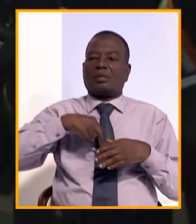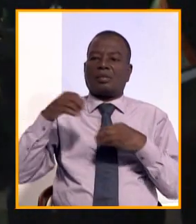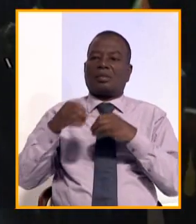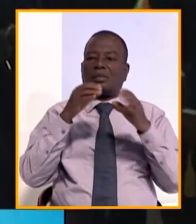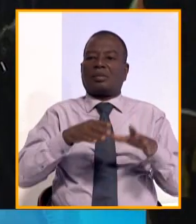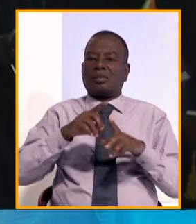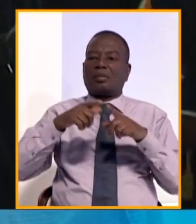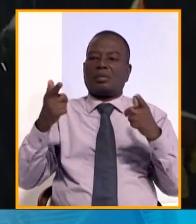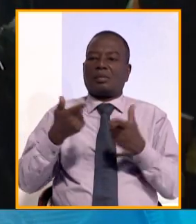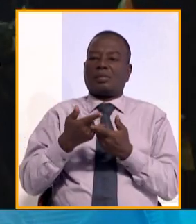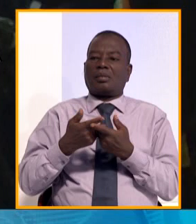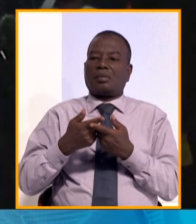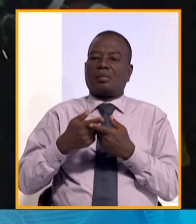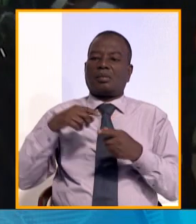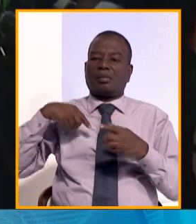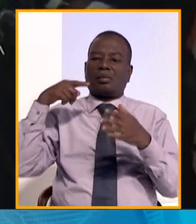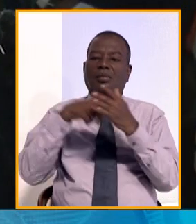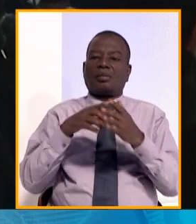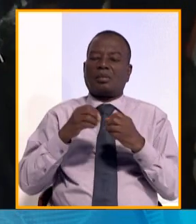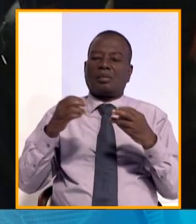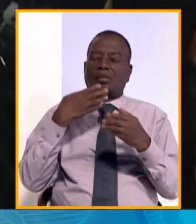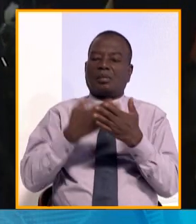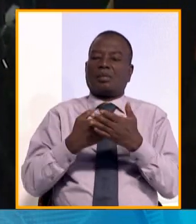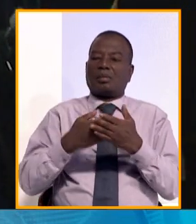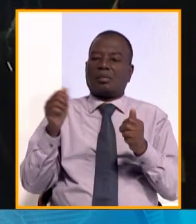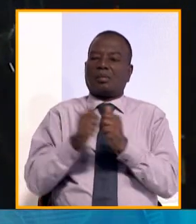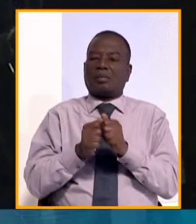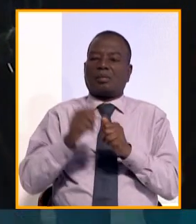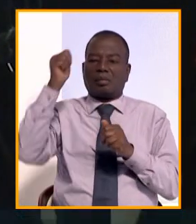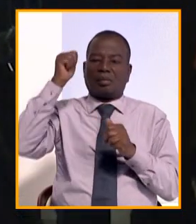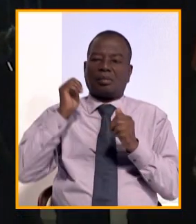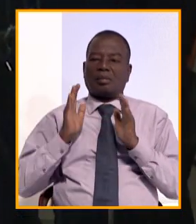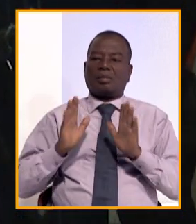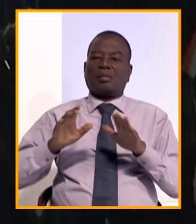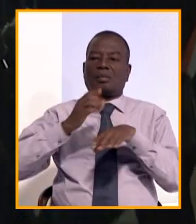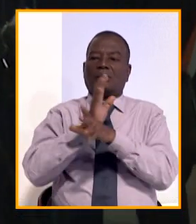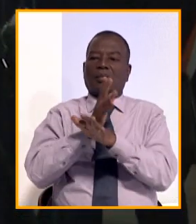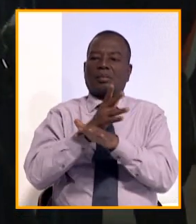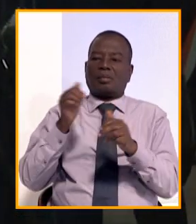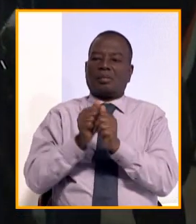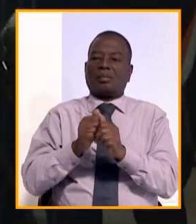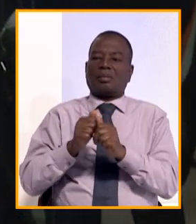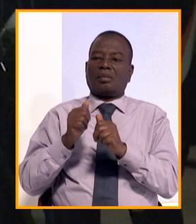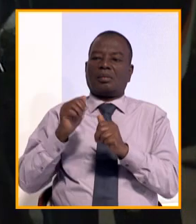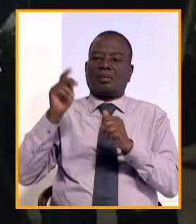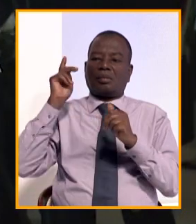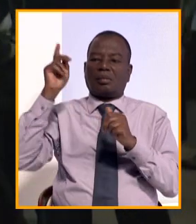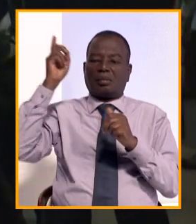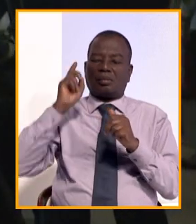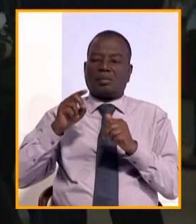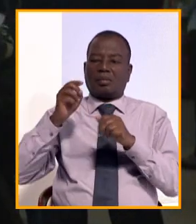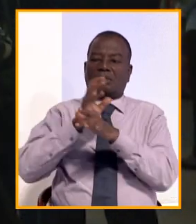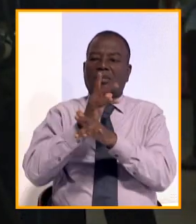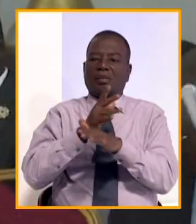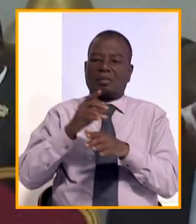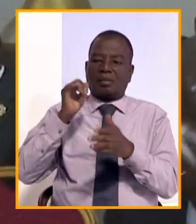en place le groupe, nous avons déjà des contacts très sérieux avec l'ambassade de l'Allemagne, mais avec le Parlement allemand. Il s'agira